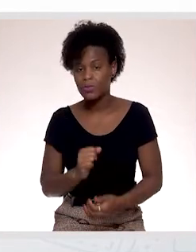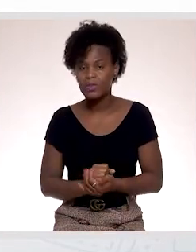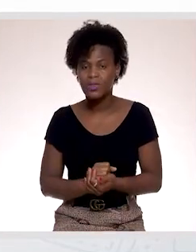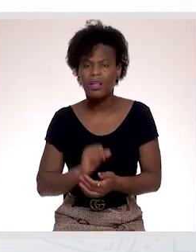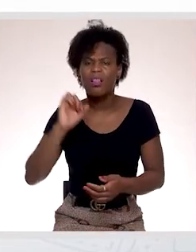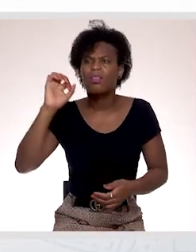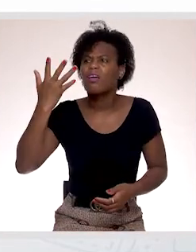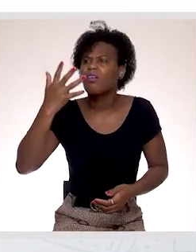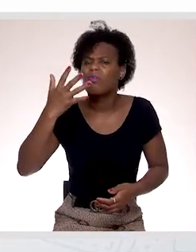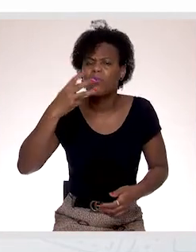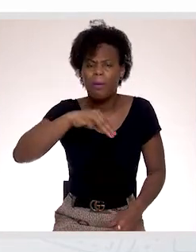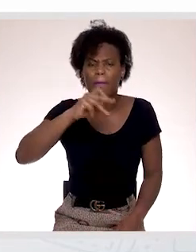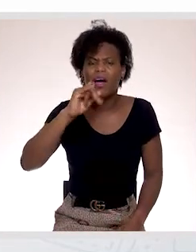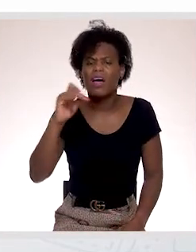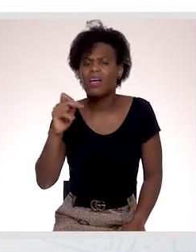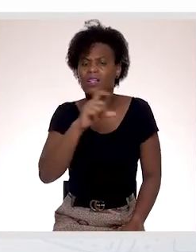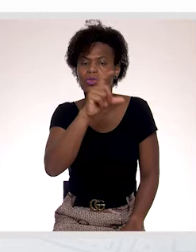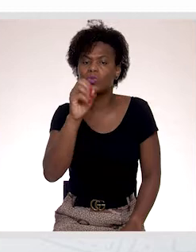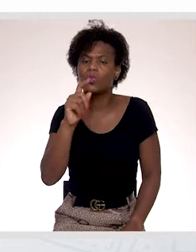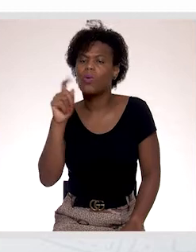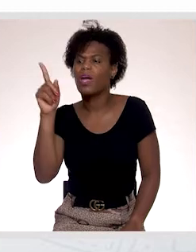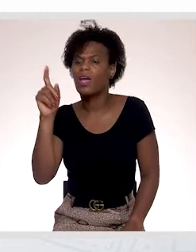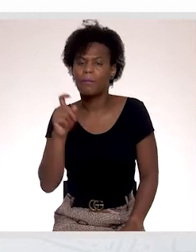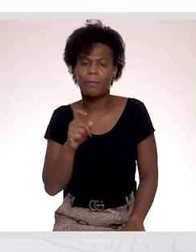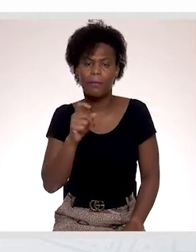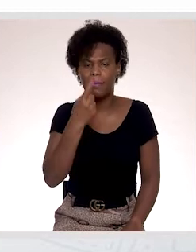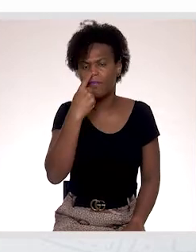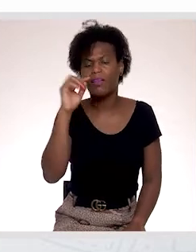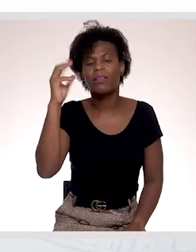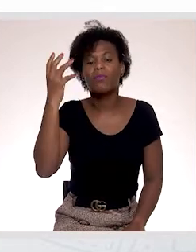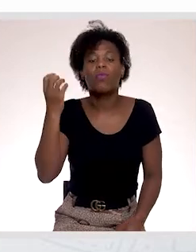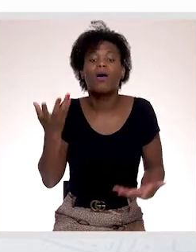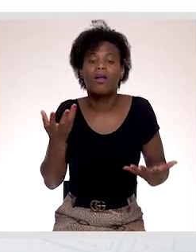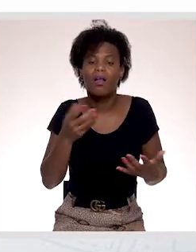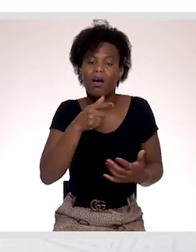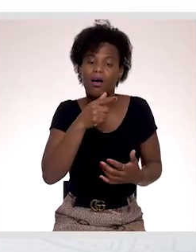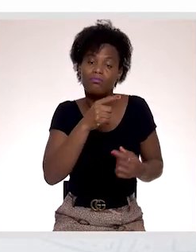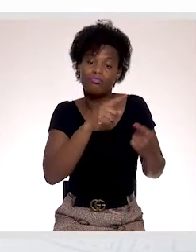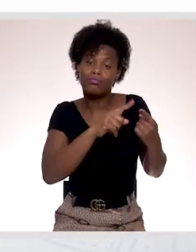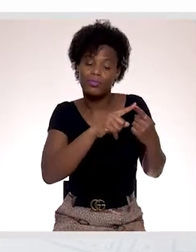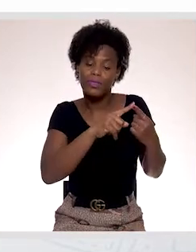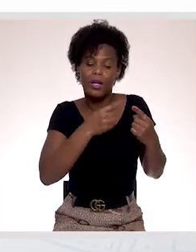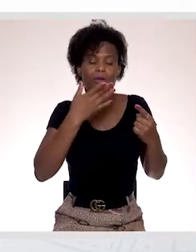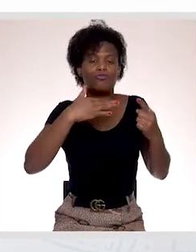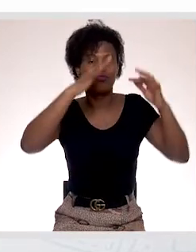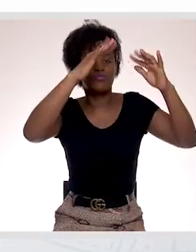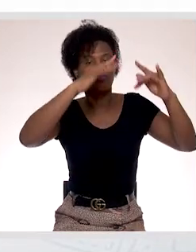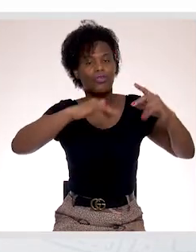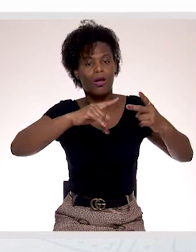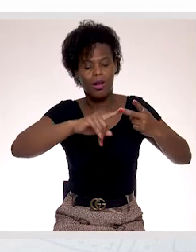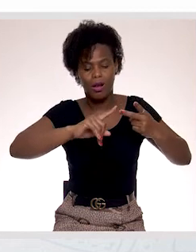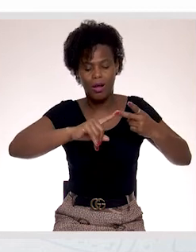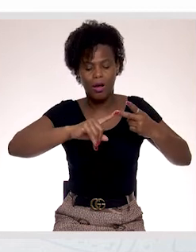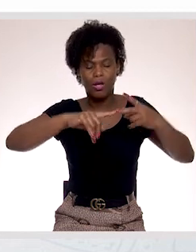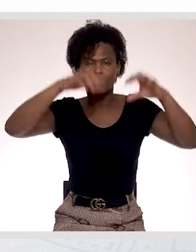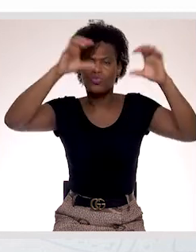Quel temps préfèrent Maya et Zoé? Tu as des options, la neige, la pluie et l'orage,